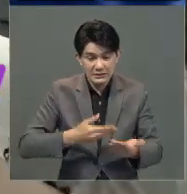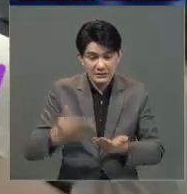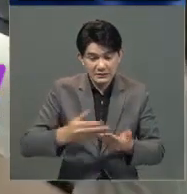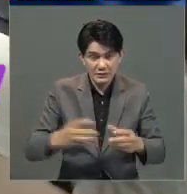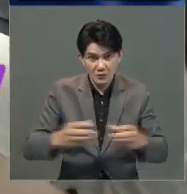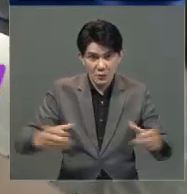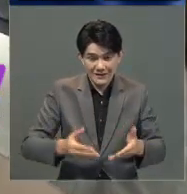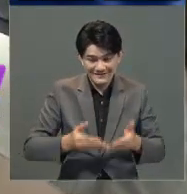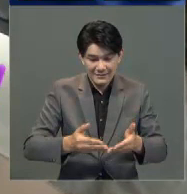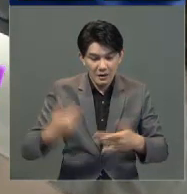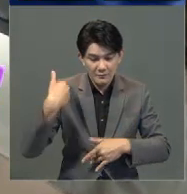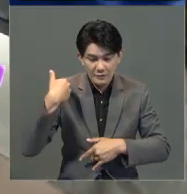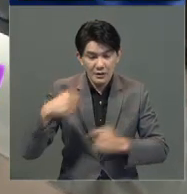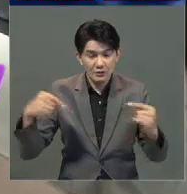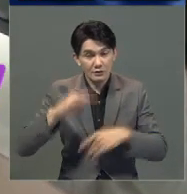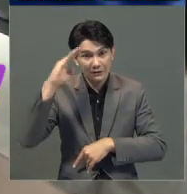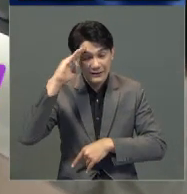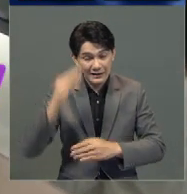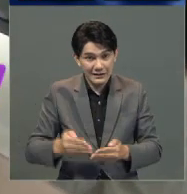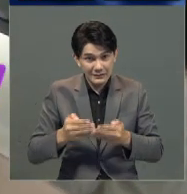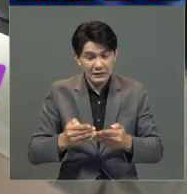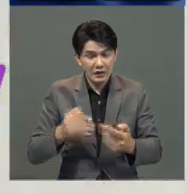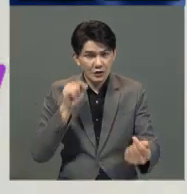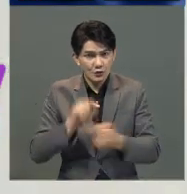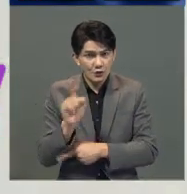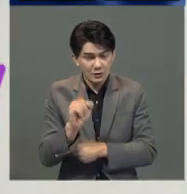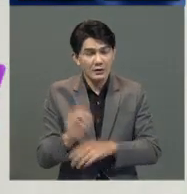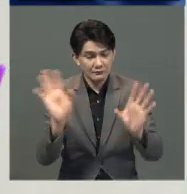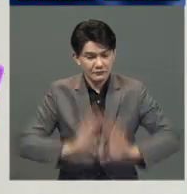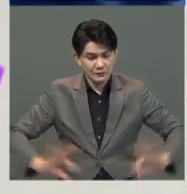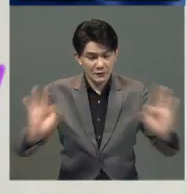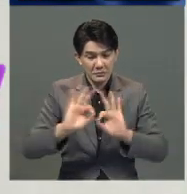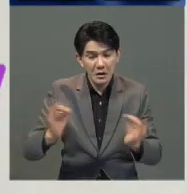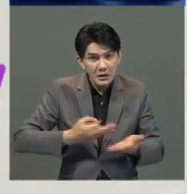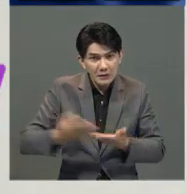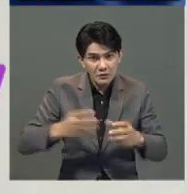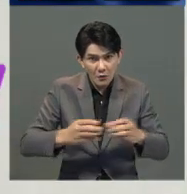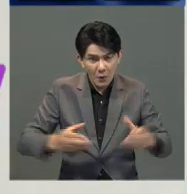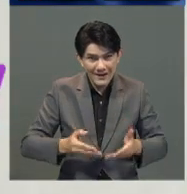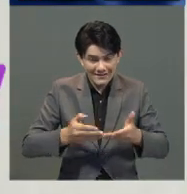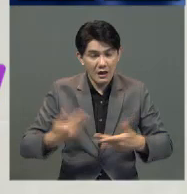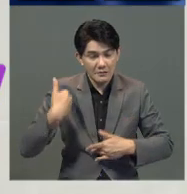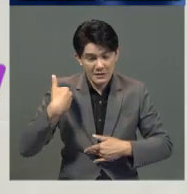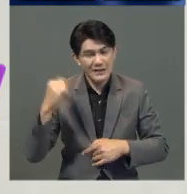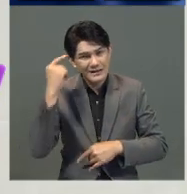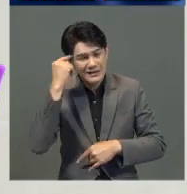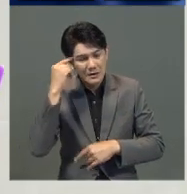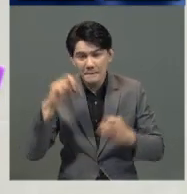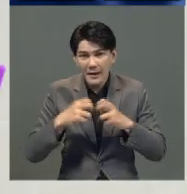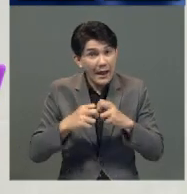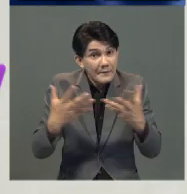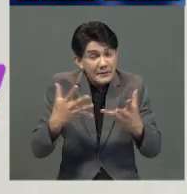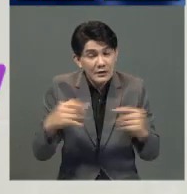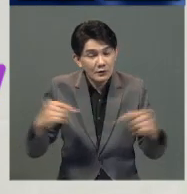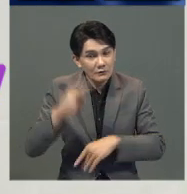จัดซื้อเรือดำน้ำและเพจกองทัพเรือที่ชี้แจงความจำเป็นในการจัดซื้อเรือดำน้ำบอกว่าส่วนตัวเนี่ยไม่ได้ขัด